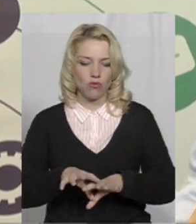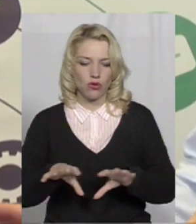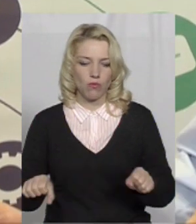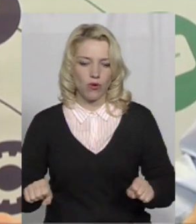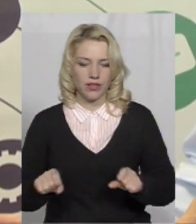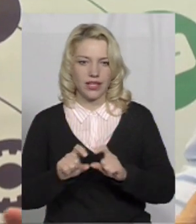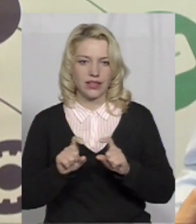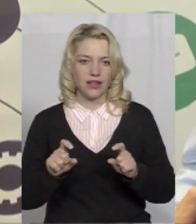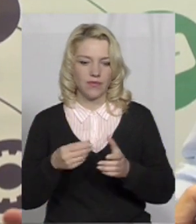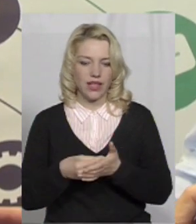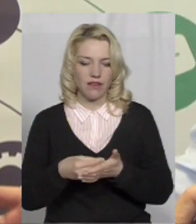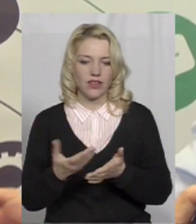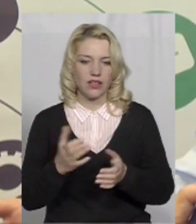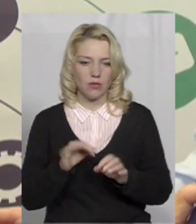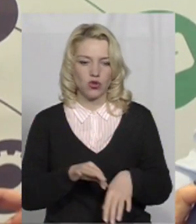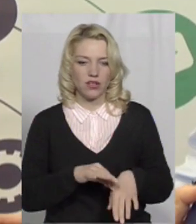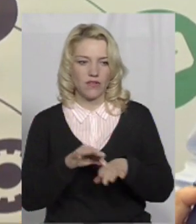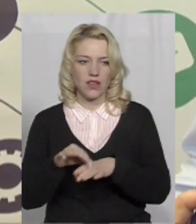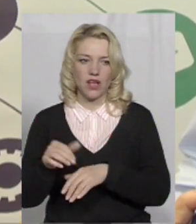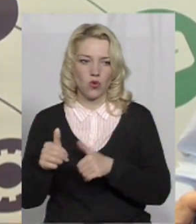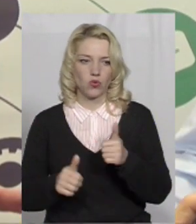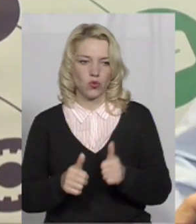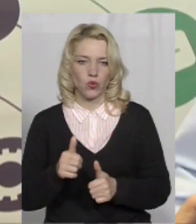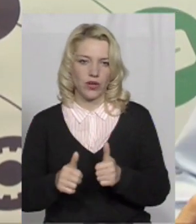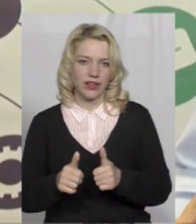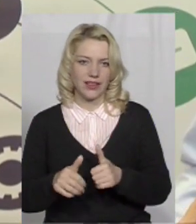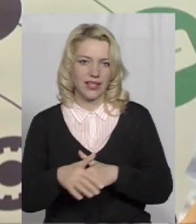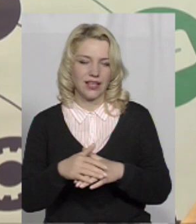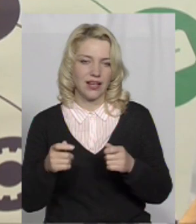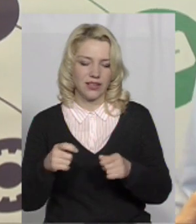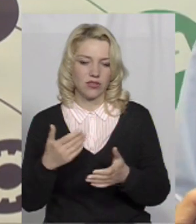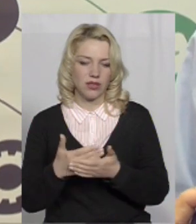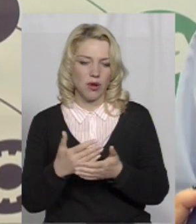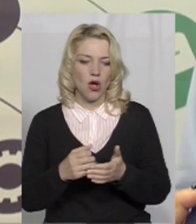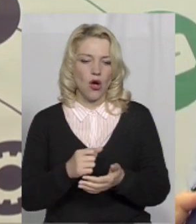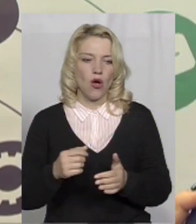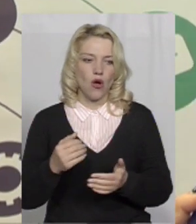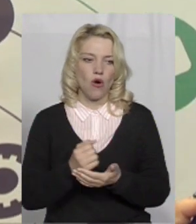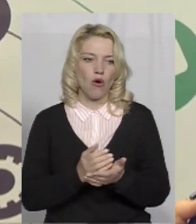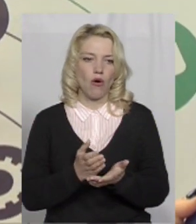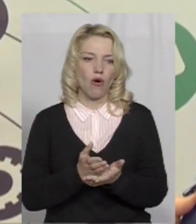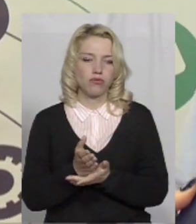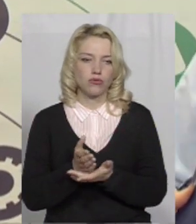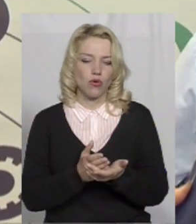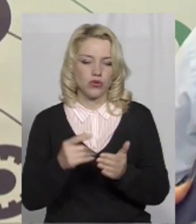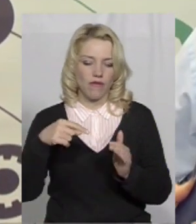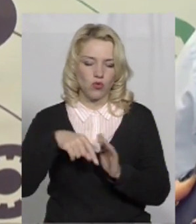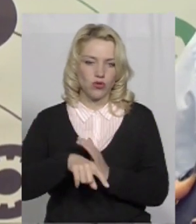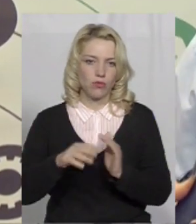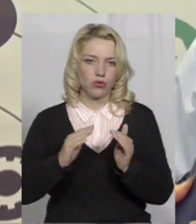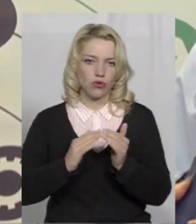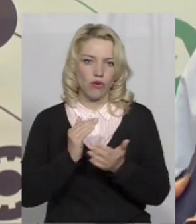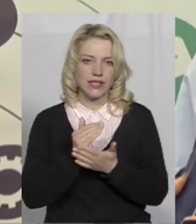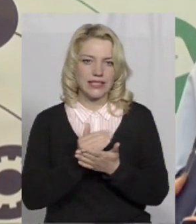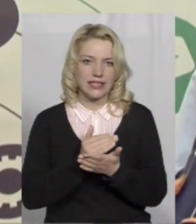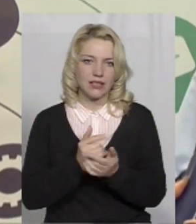тарифах, які теж можна вивести на конкурентний ринок. Наприклад, обслуговування внутрібудинкових систем. Це